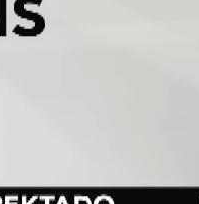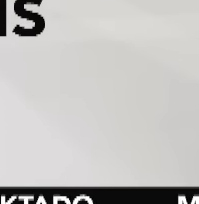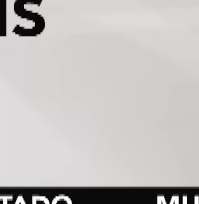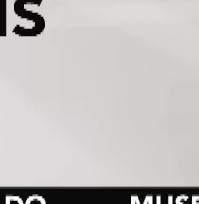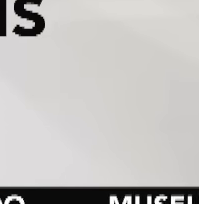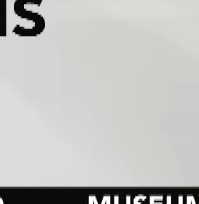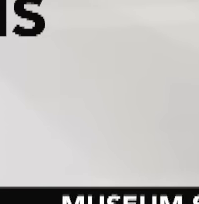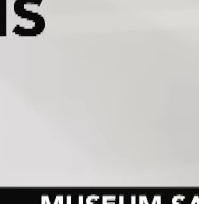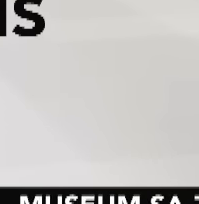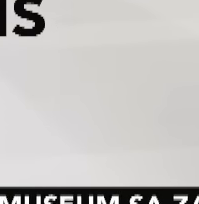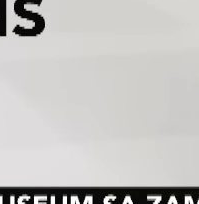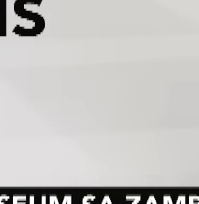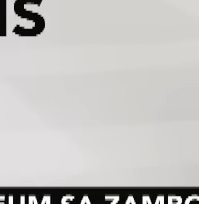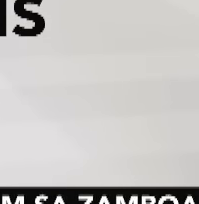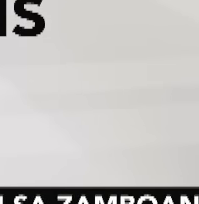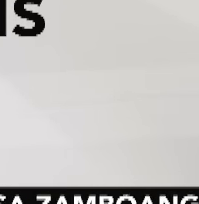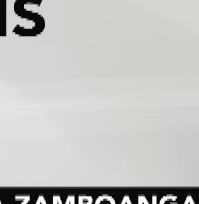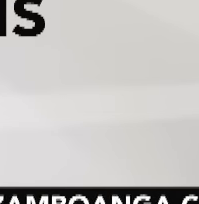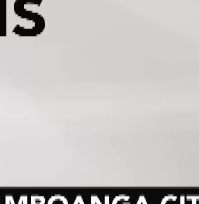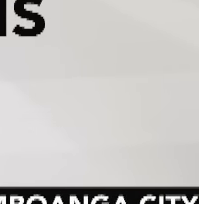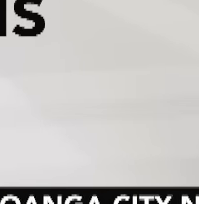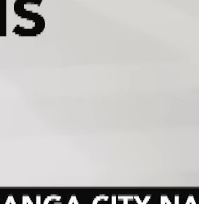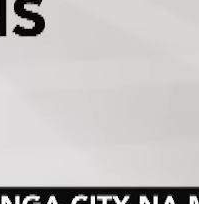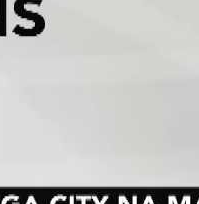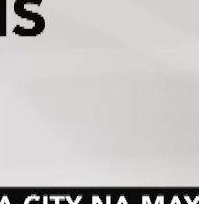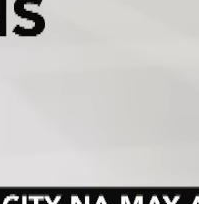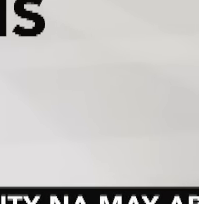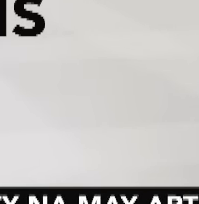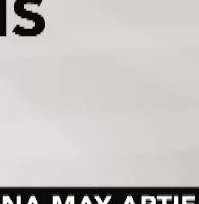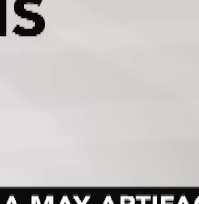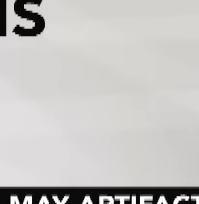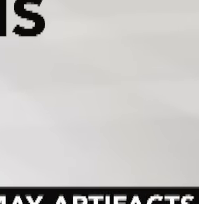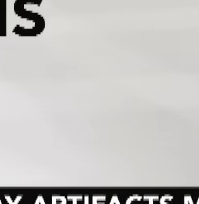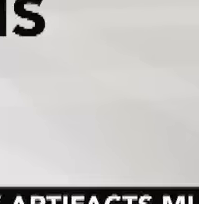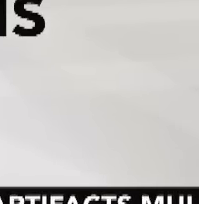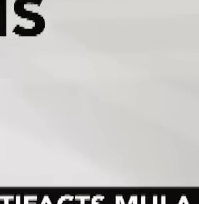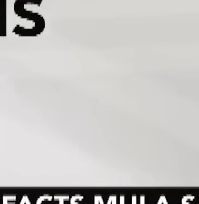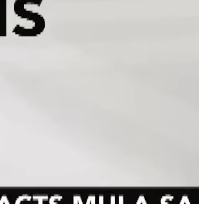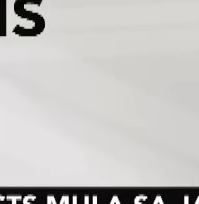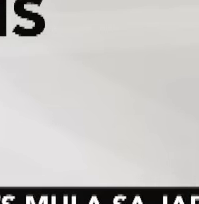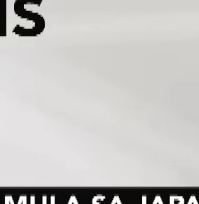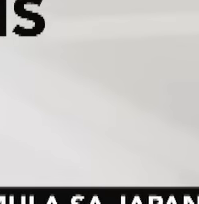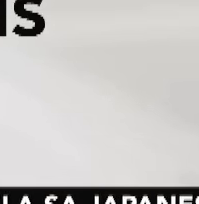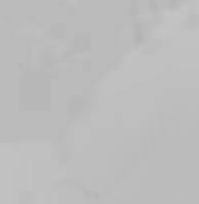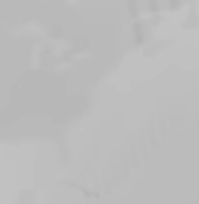COMELEC ngayong hapon, mayroon ng 49 na party list na naghain ng kandidatura.